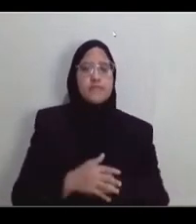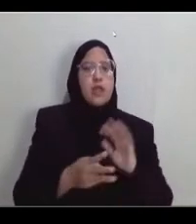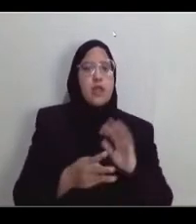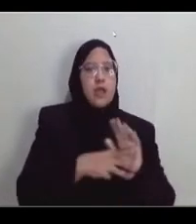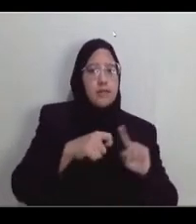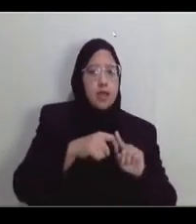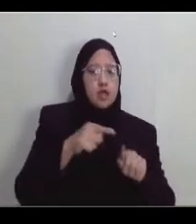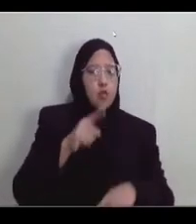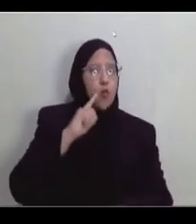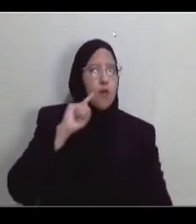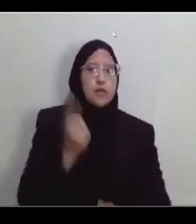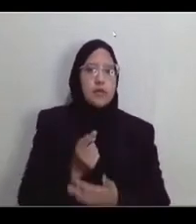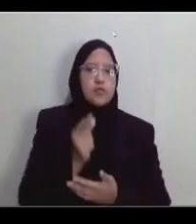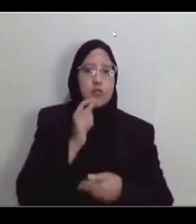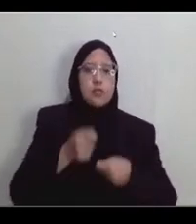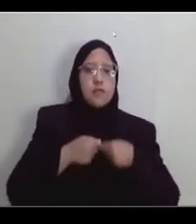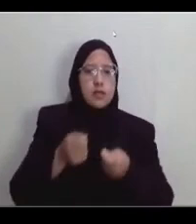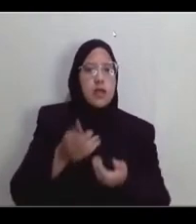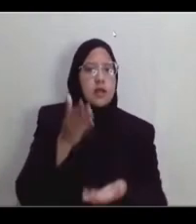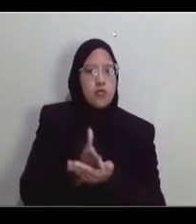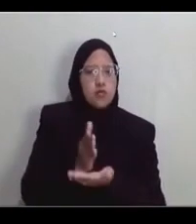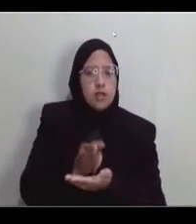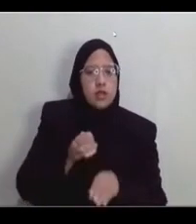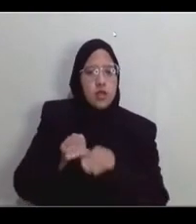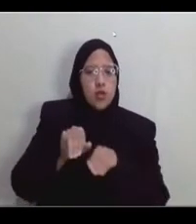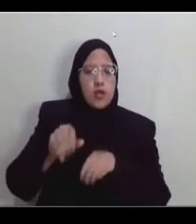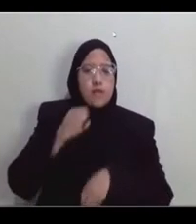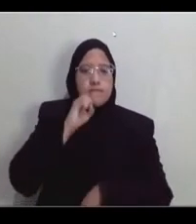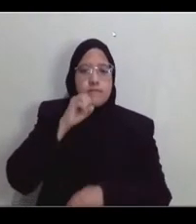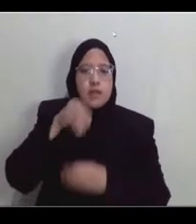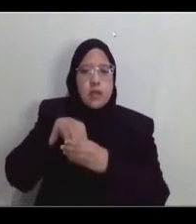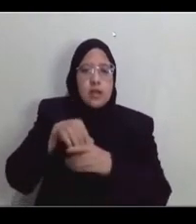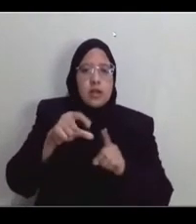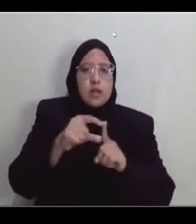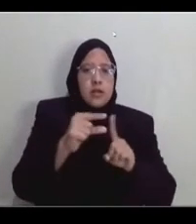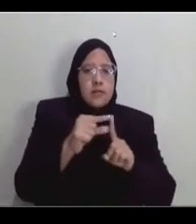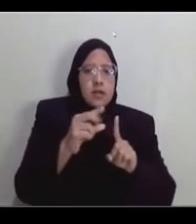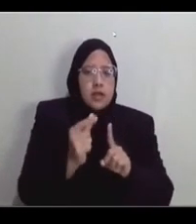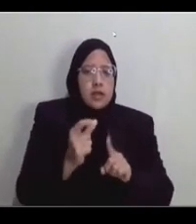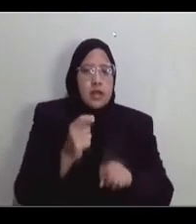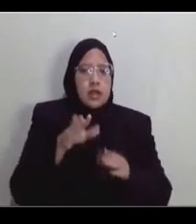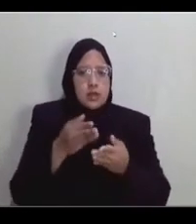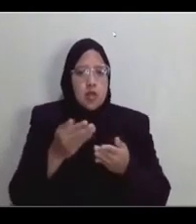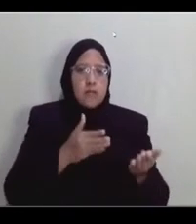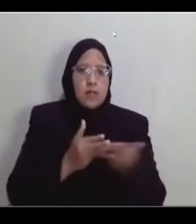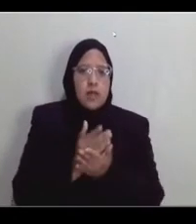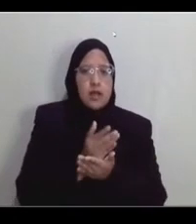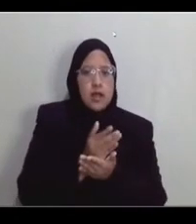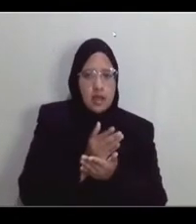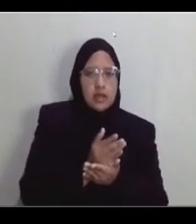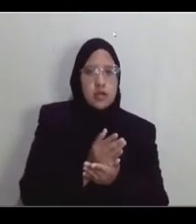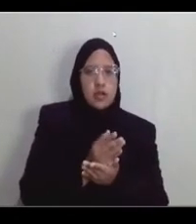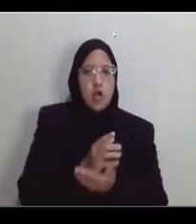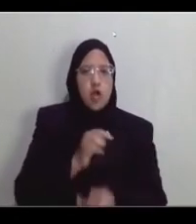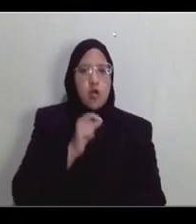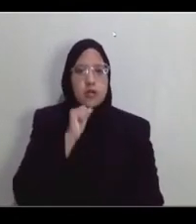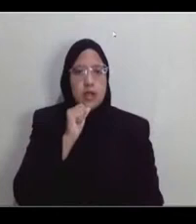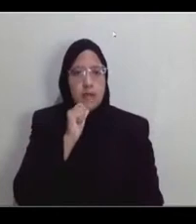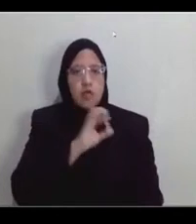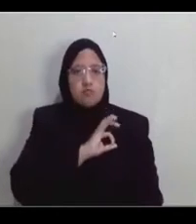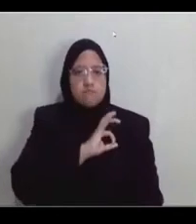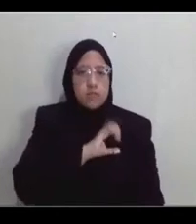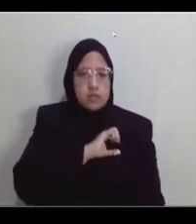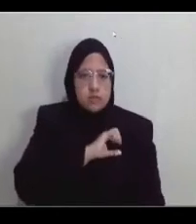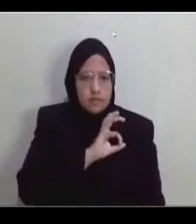putusan atas pendapat DPR mengenai dugaan pelanggaran oleh Presiden dan atau wakil presiden menurut undang-undang Dasar